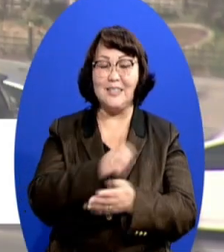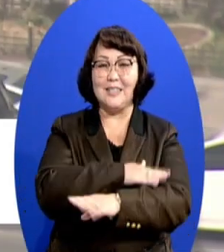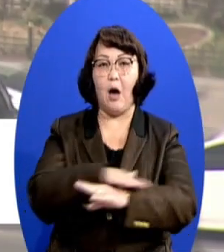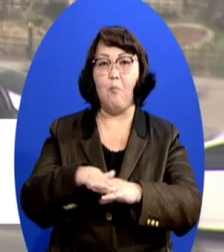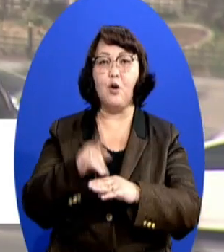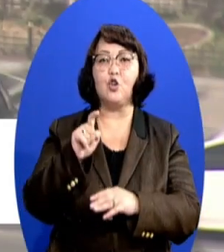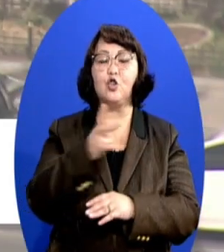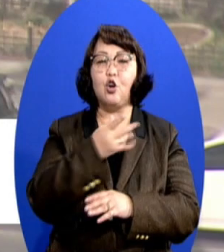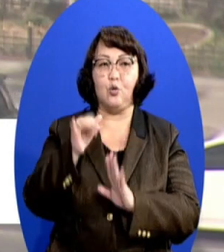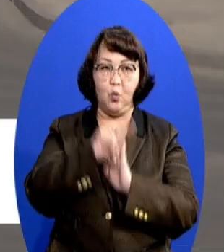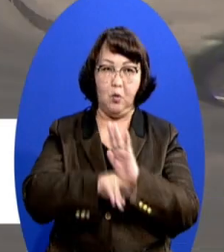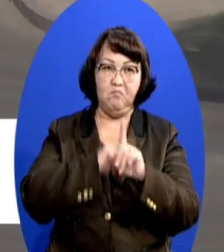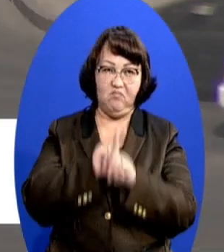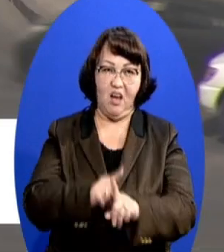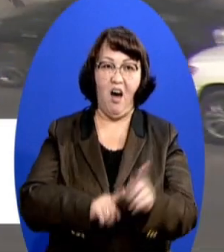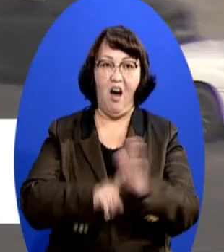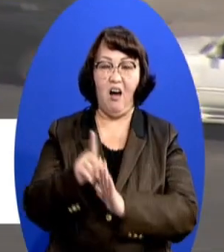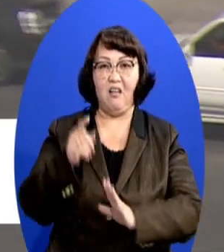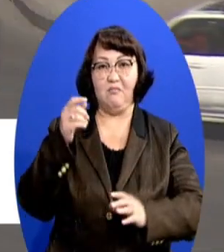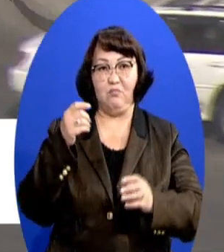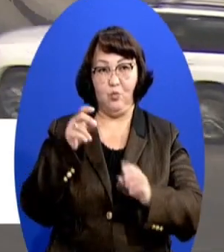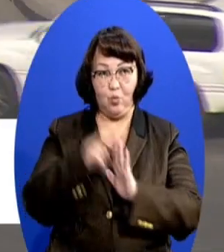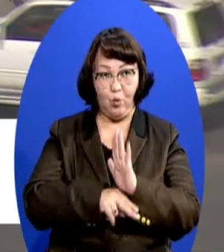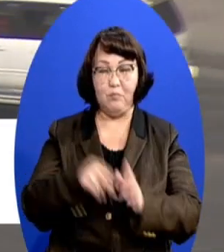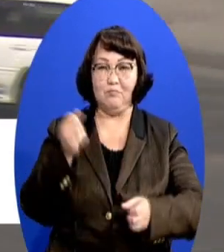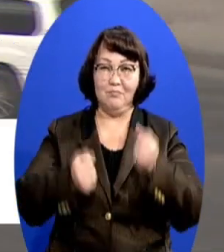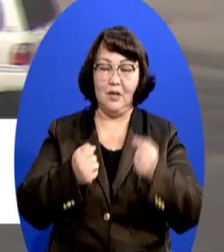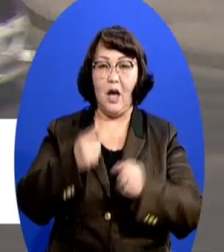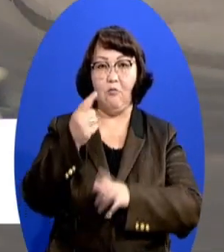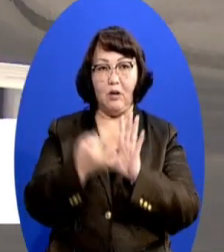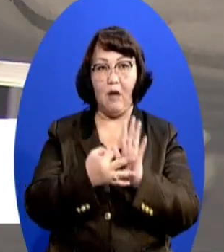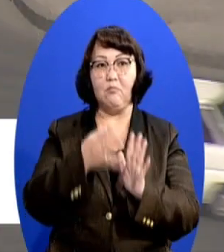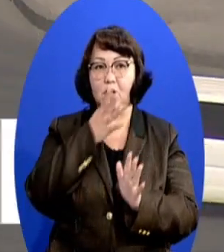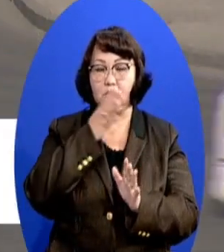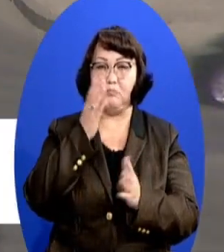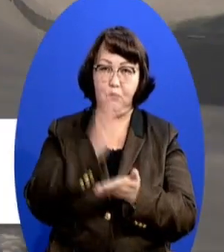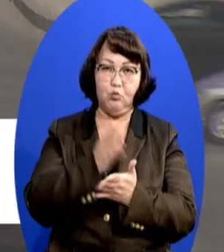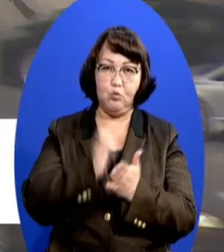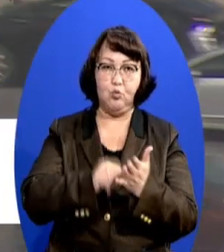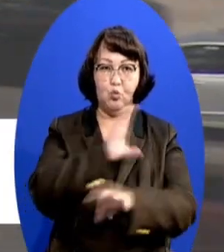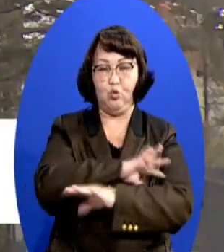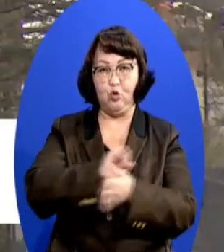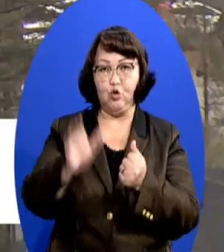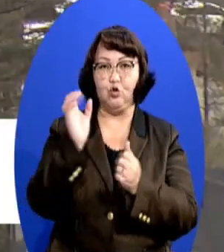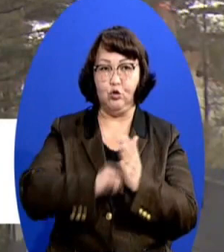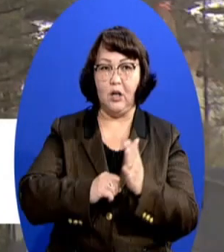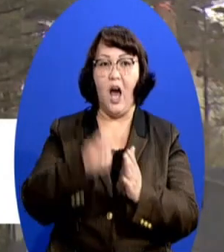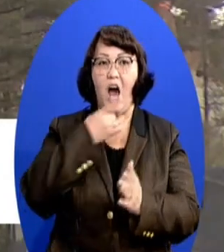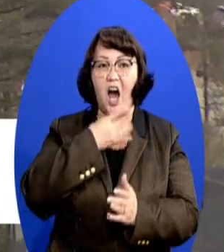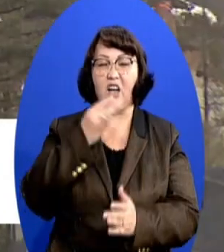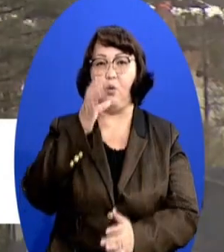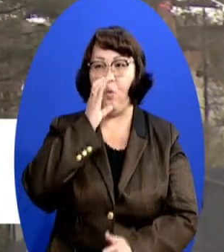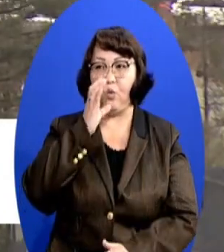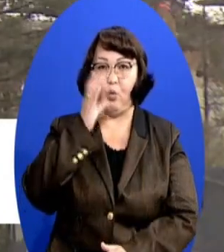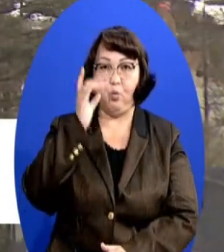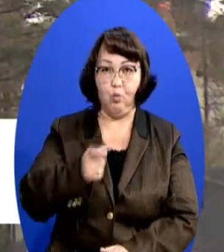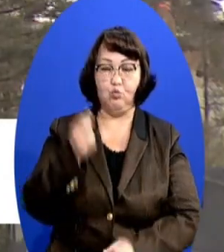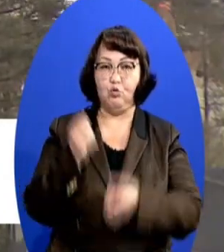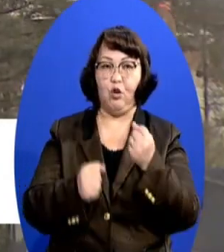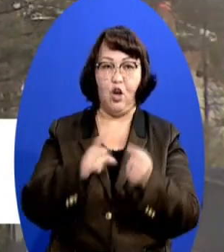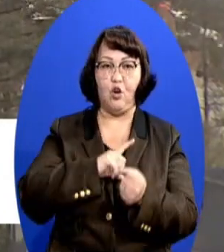Анхны замын хөдөлгөөний дүрэмд машин жолоодоход 18 нас хүрсэн сургалт төгссөн байх ёстой. Архичин хүнийг жолооч болгож болохгүй гэж заасан байдаг